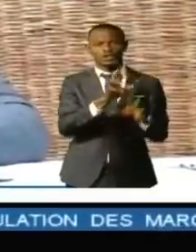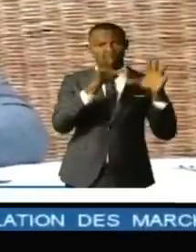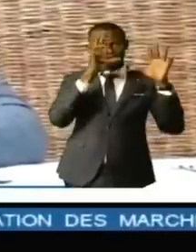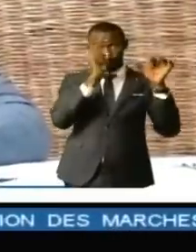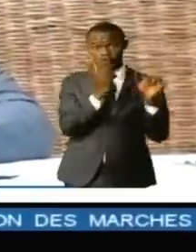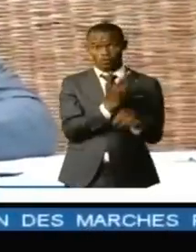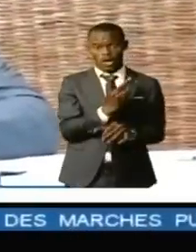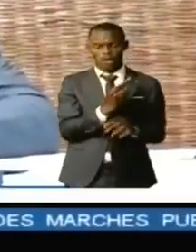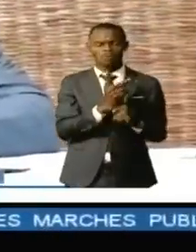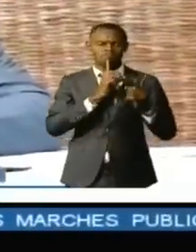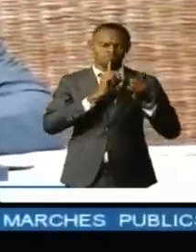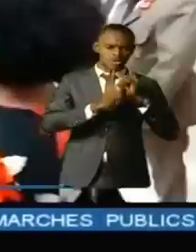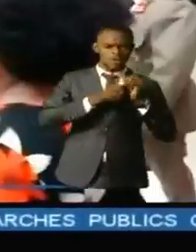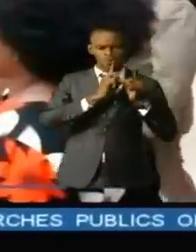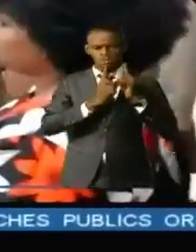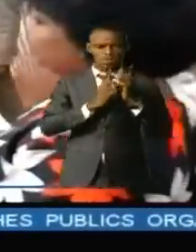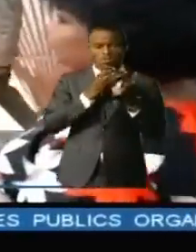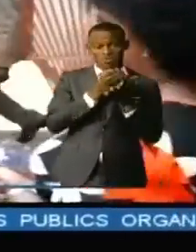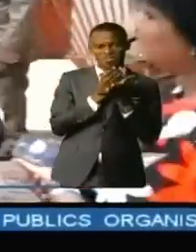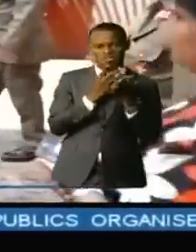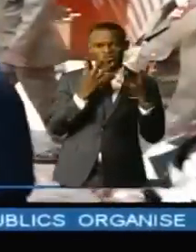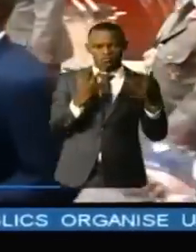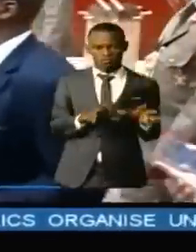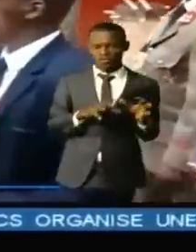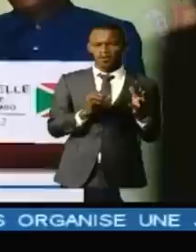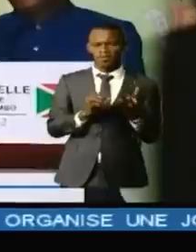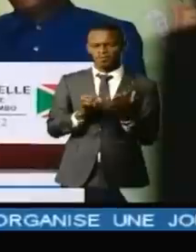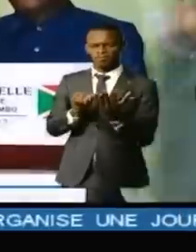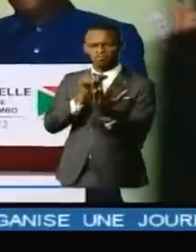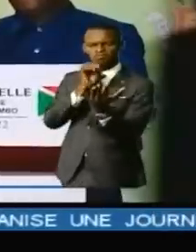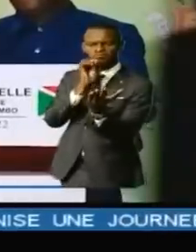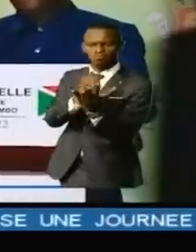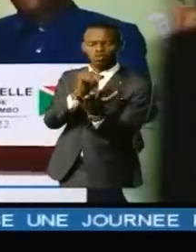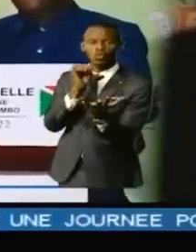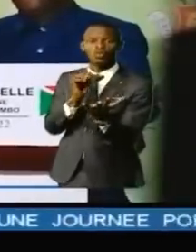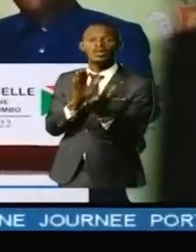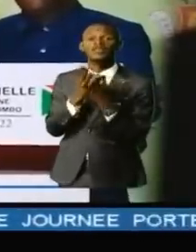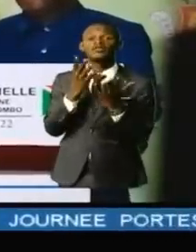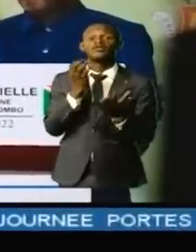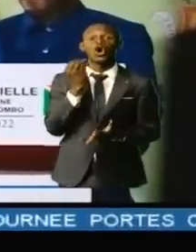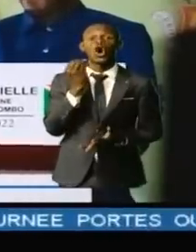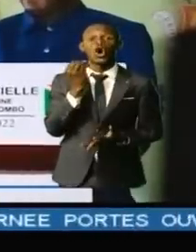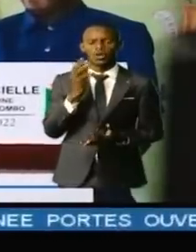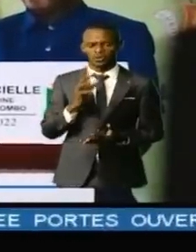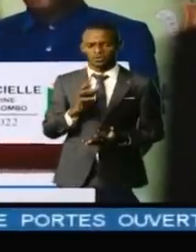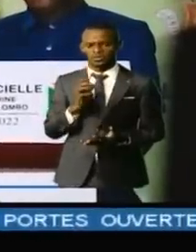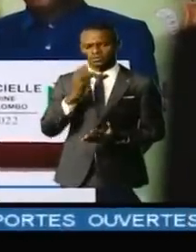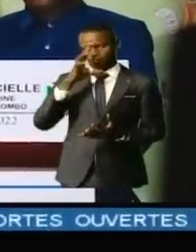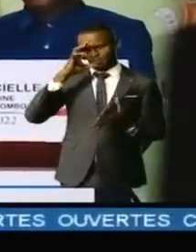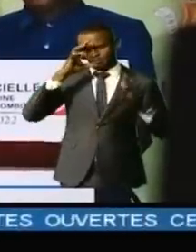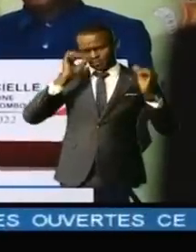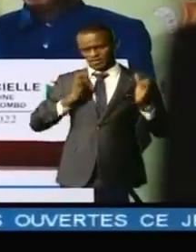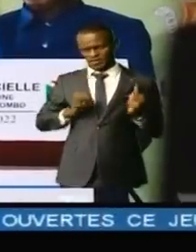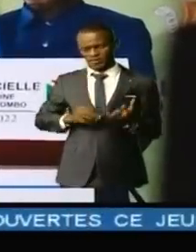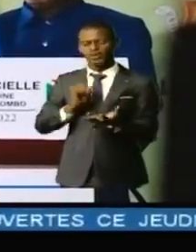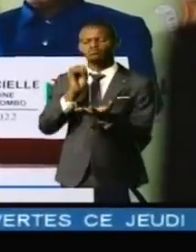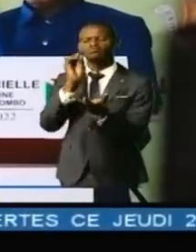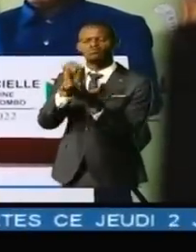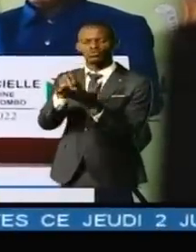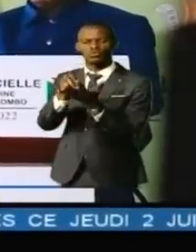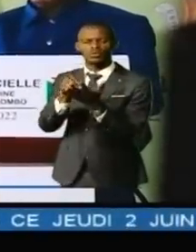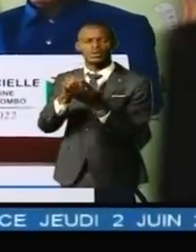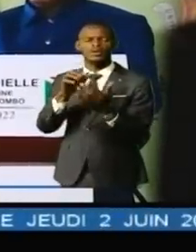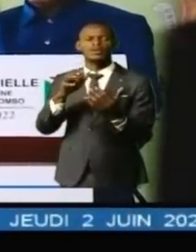dans les livres d'or. Avant de s'adresser à la presse, le chef de l'État s'est réjoui de visiter pour la deuxième fois